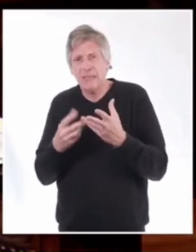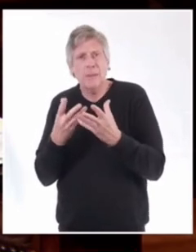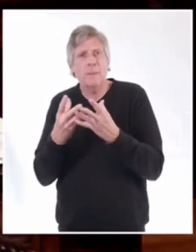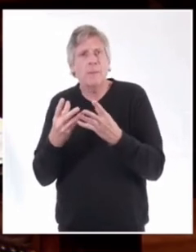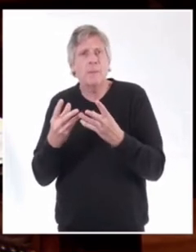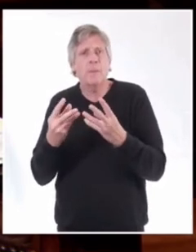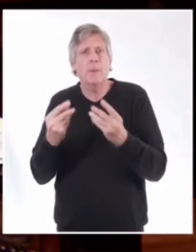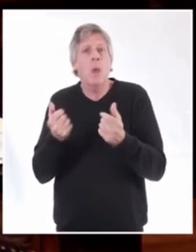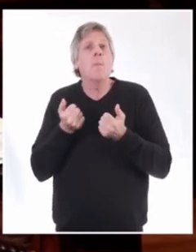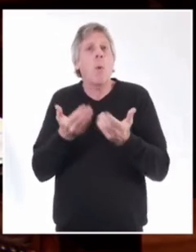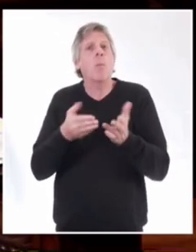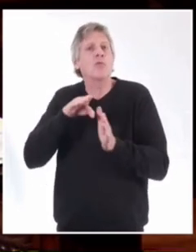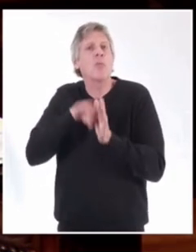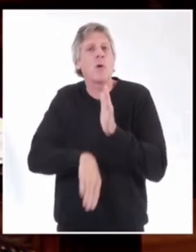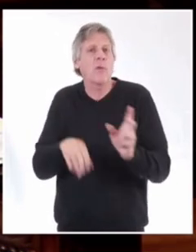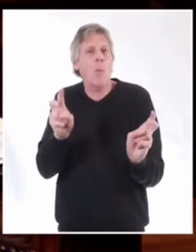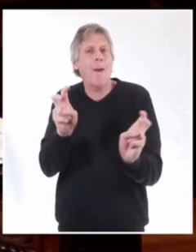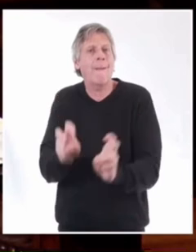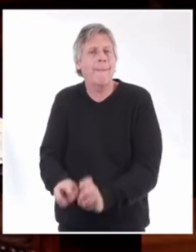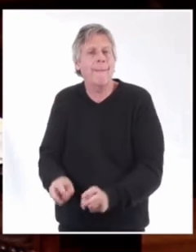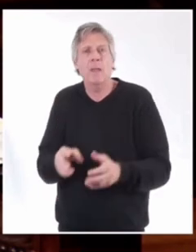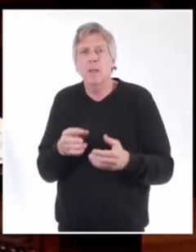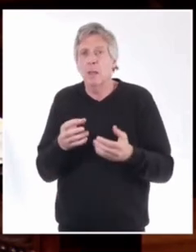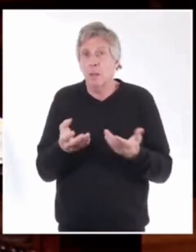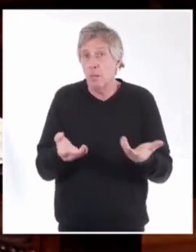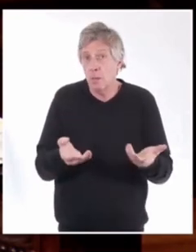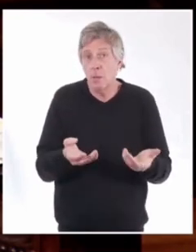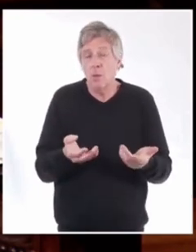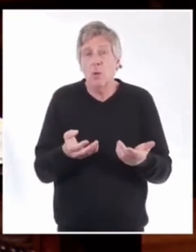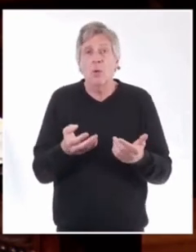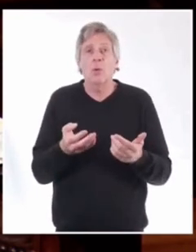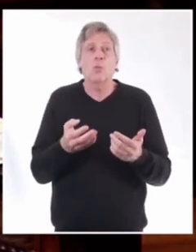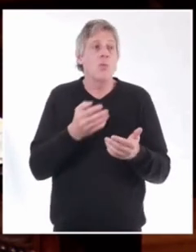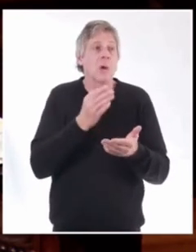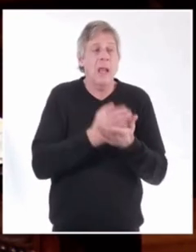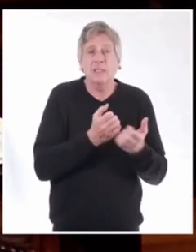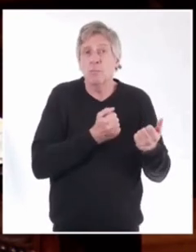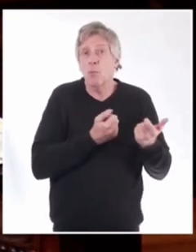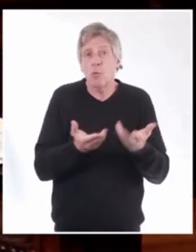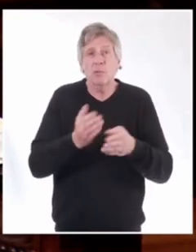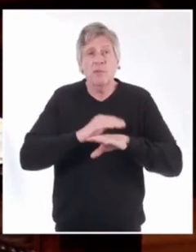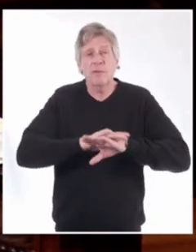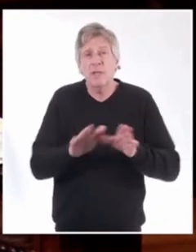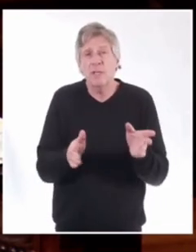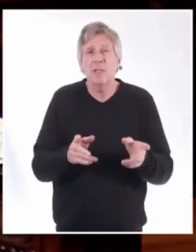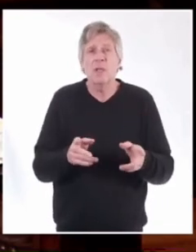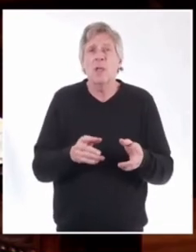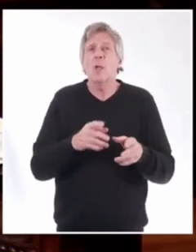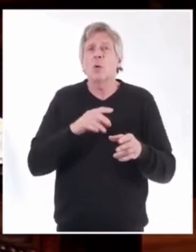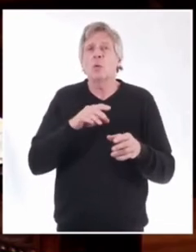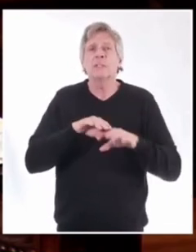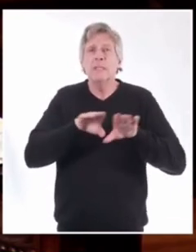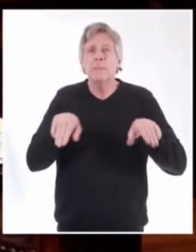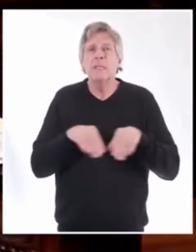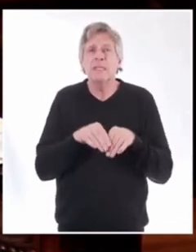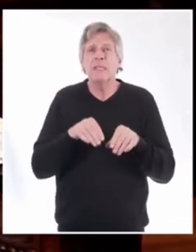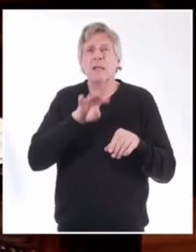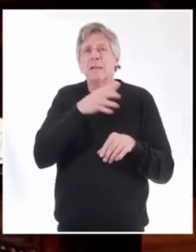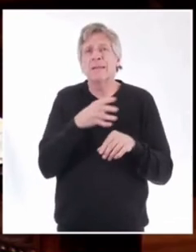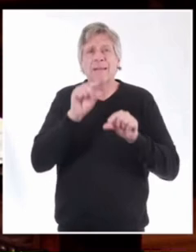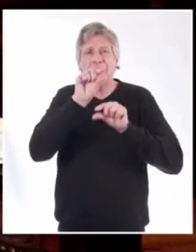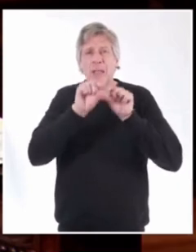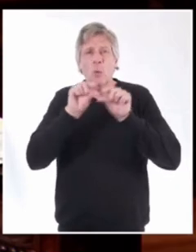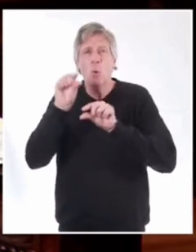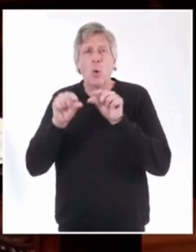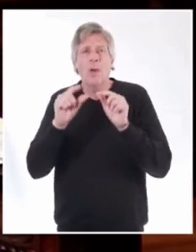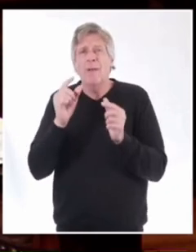moins proposés ou plus proposés dans certaines classes, à savoir les créneaux de piscine qui se réduisent un peu comme neige au soleil,